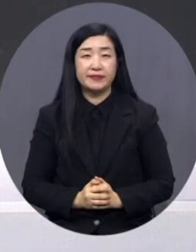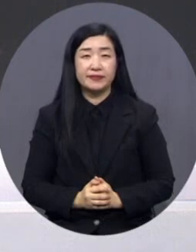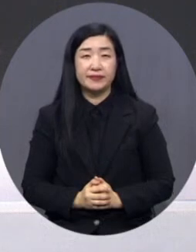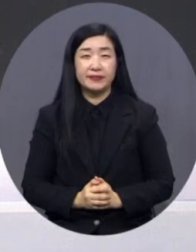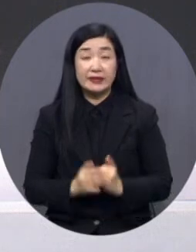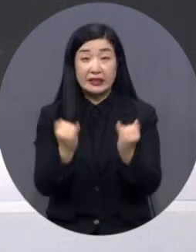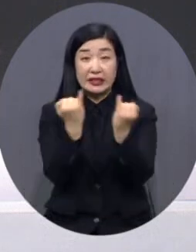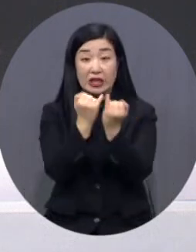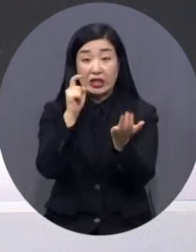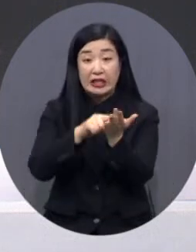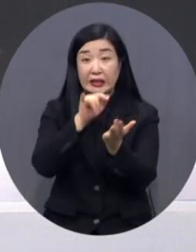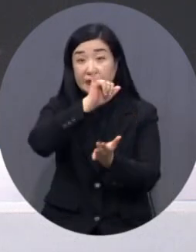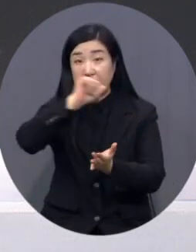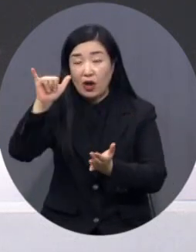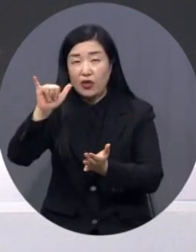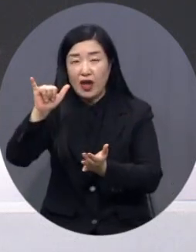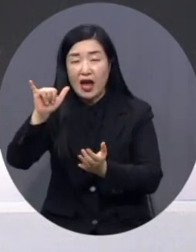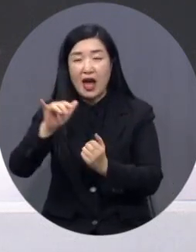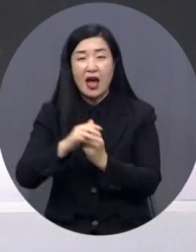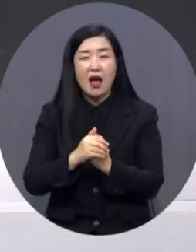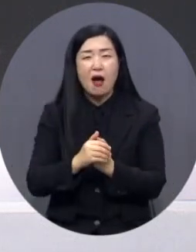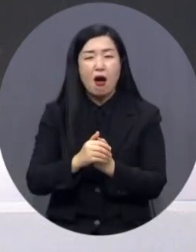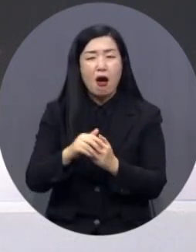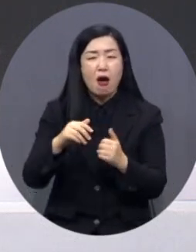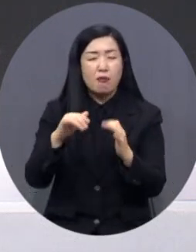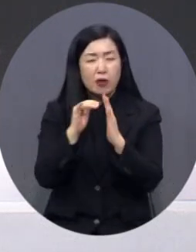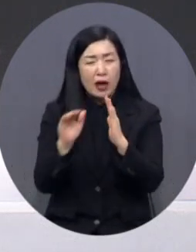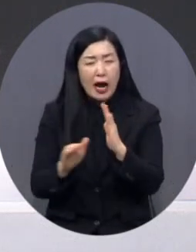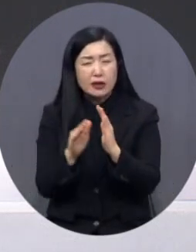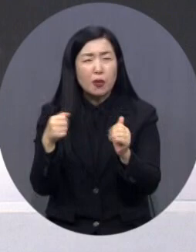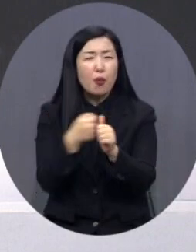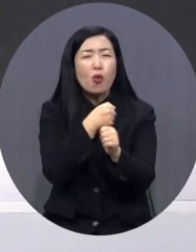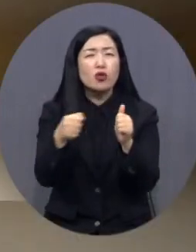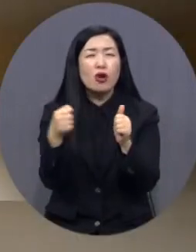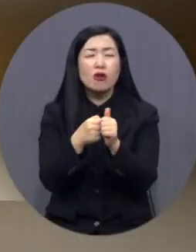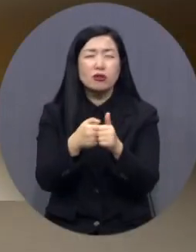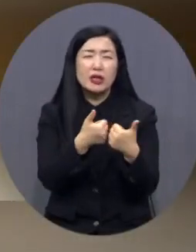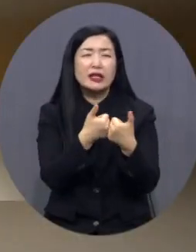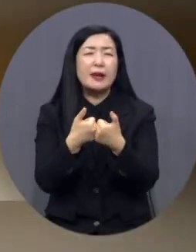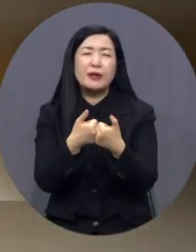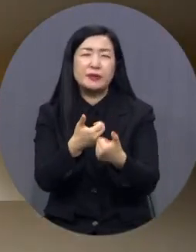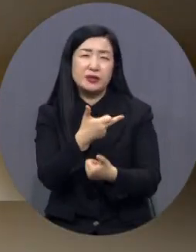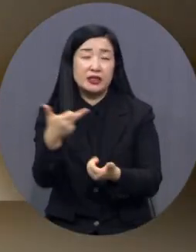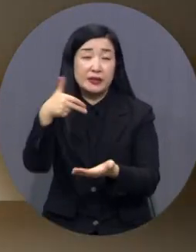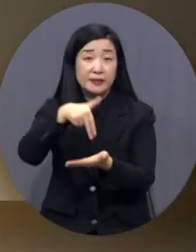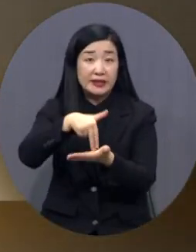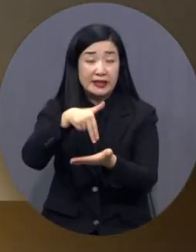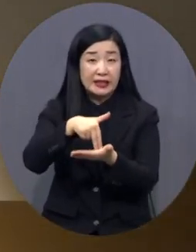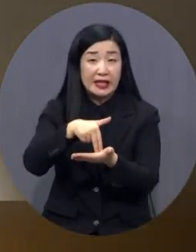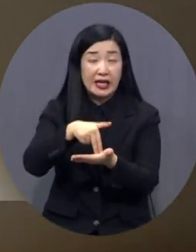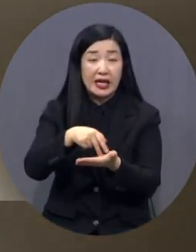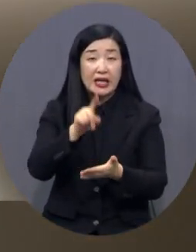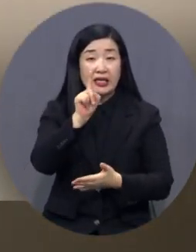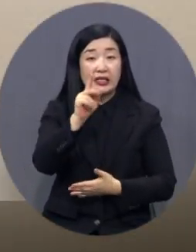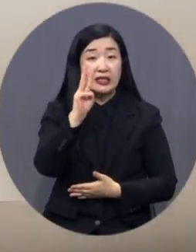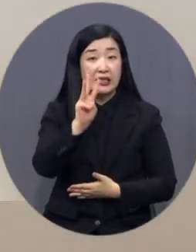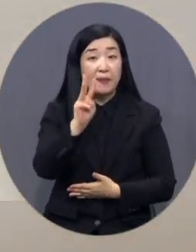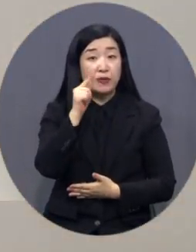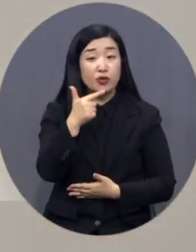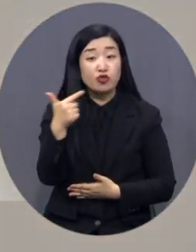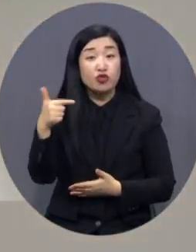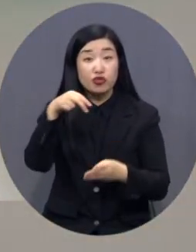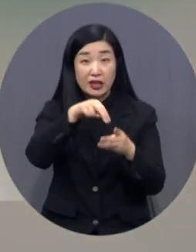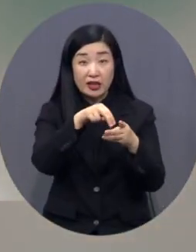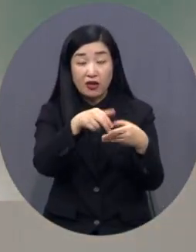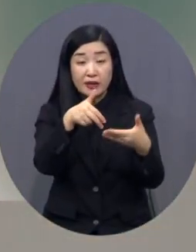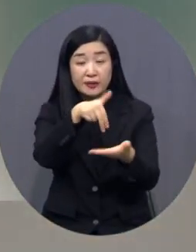여성 긴급 전하에 가정 폭력 상담이 가장 많은 것으로 나타났습니다 여성 긴급 전하 1366 제주 센터에